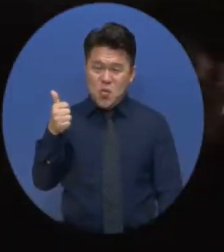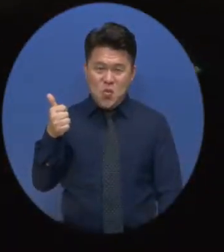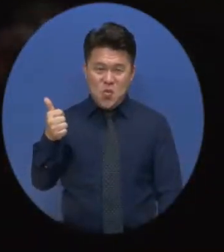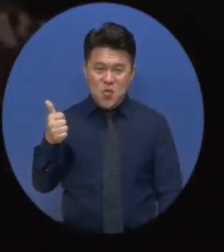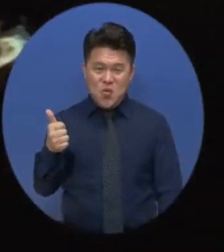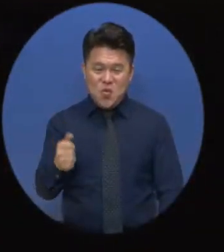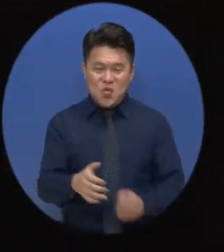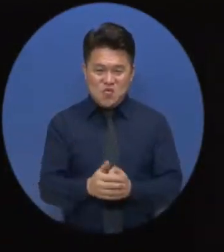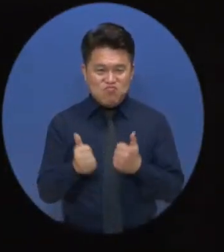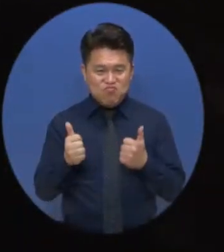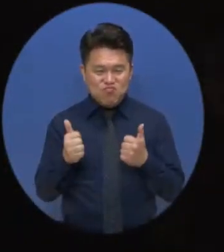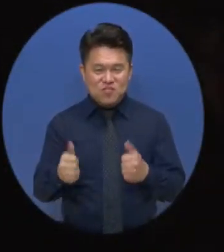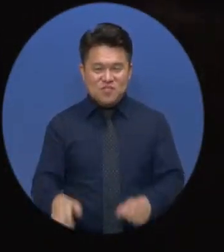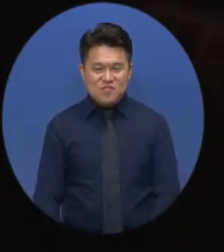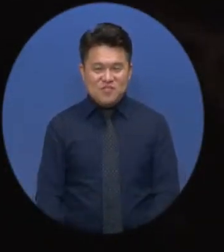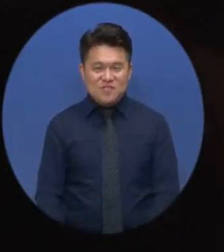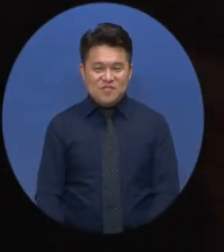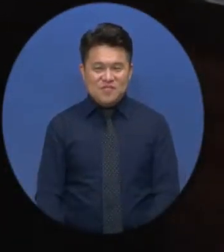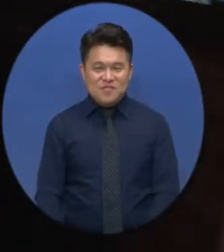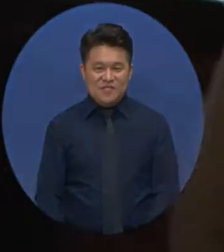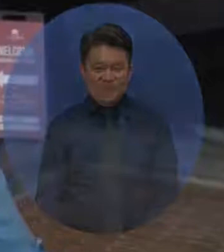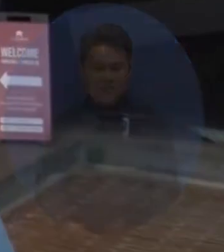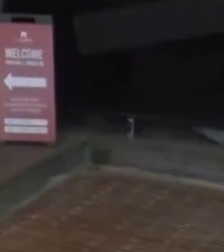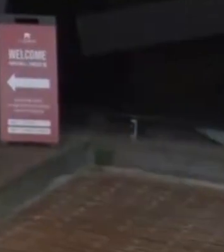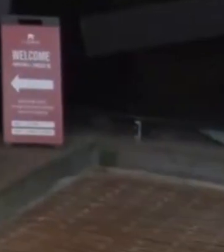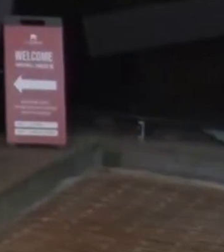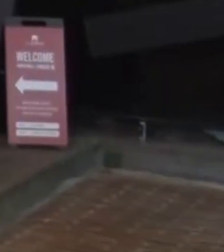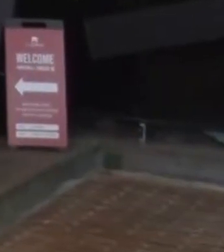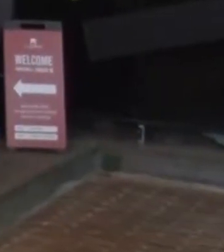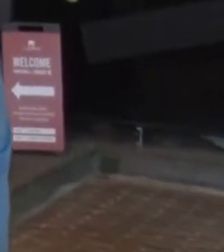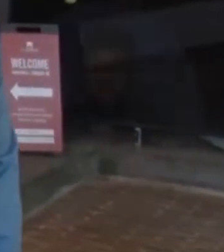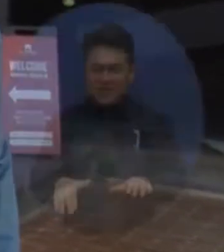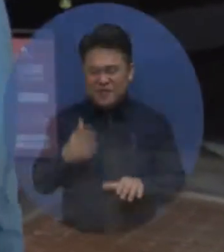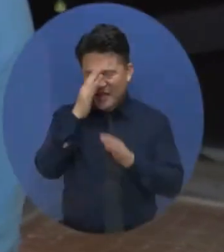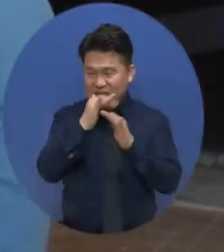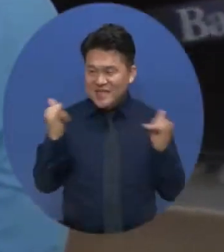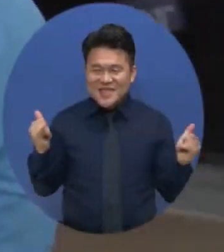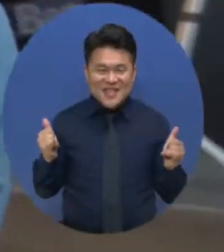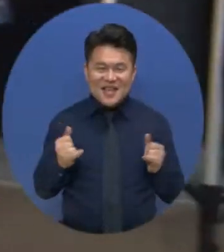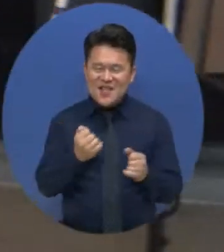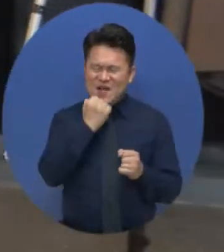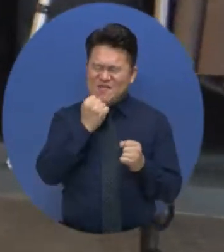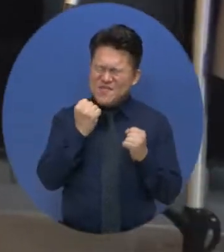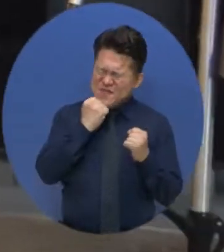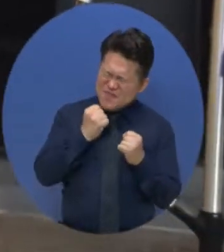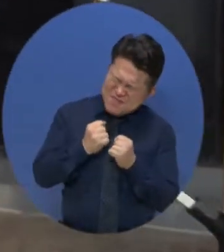말이죠. 이런 굉장히 유니크하다고. 오, 오늘 완전 빵 터졌어.